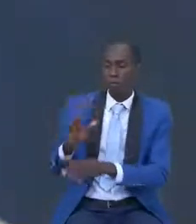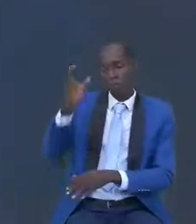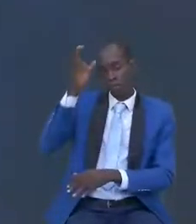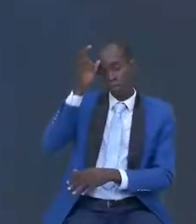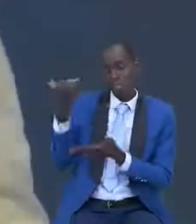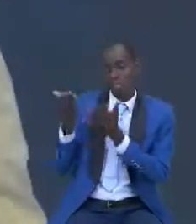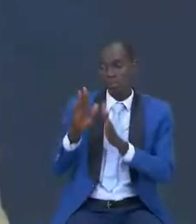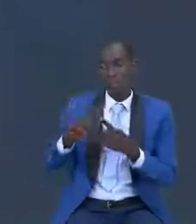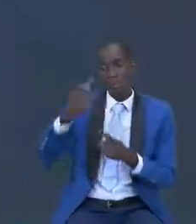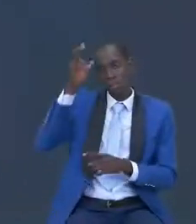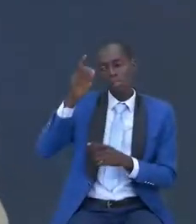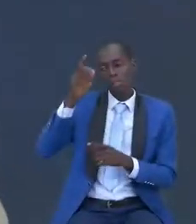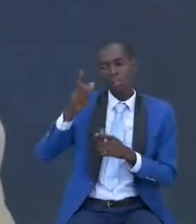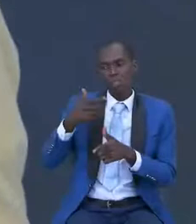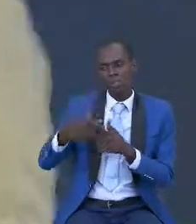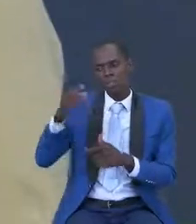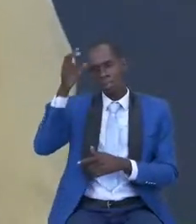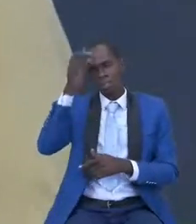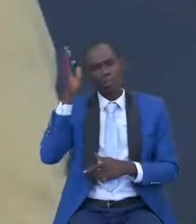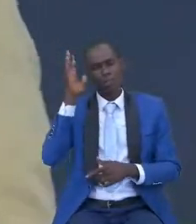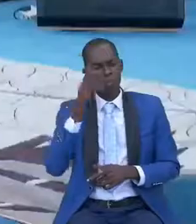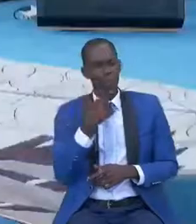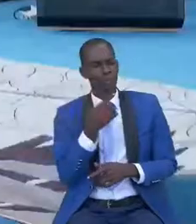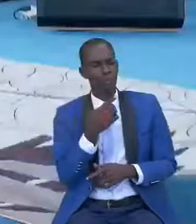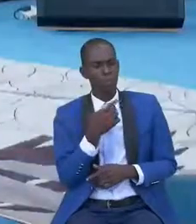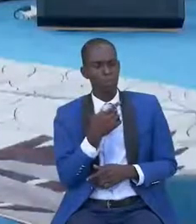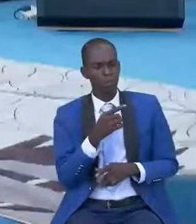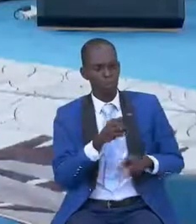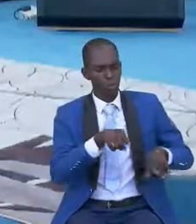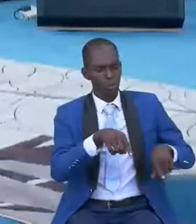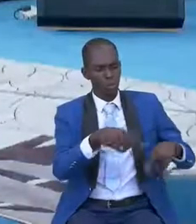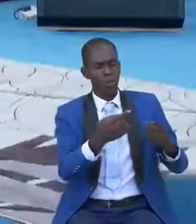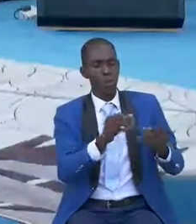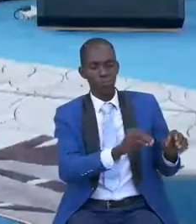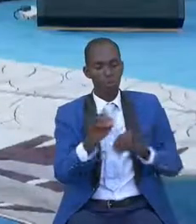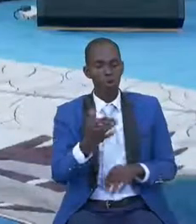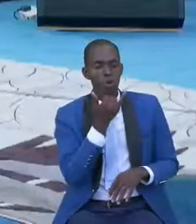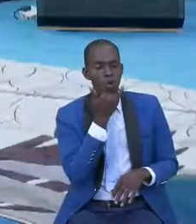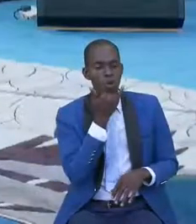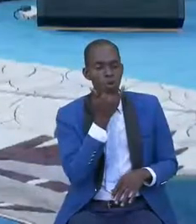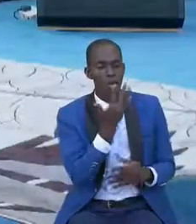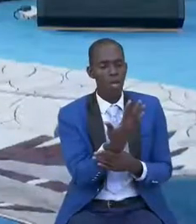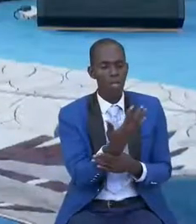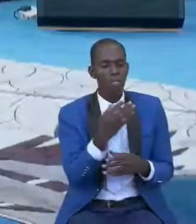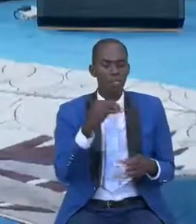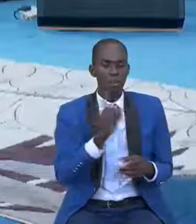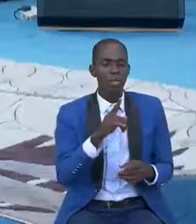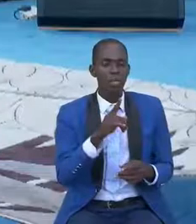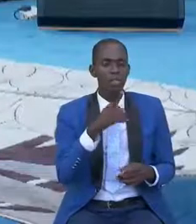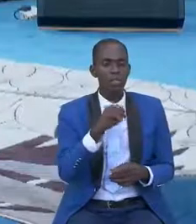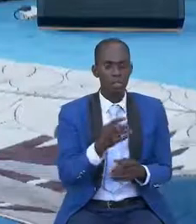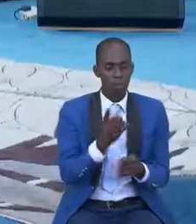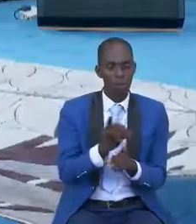tu es son suiveur, son serviteur, alors il te dira, mets